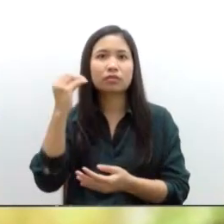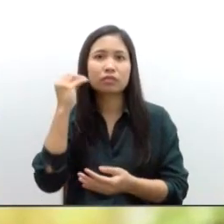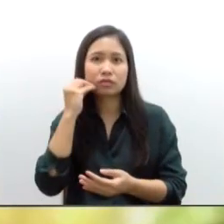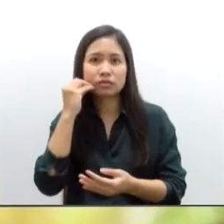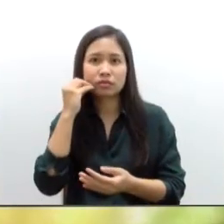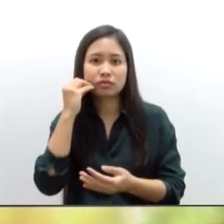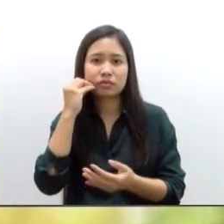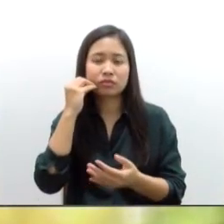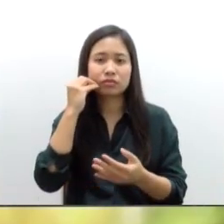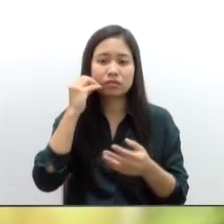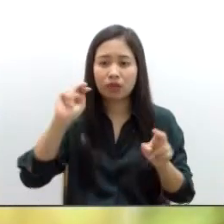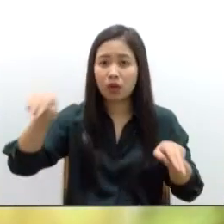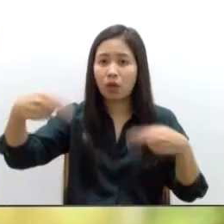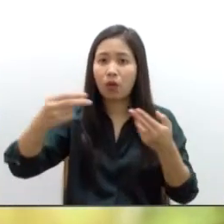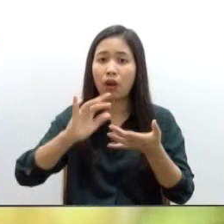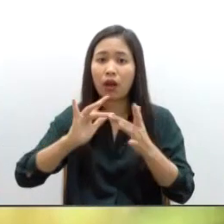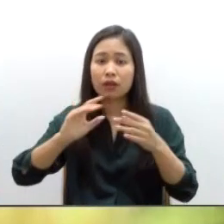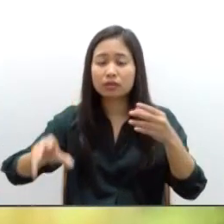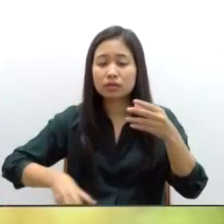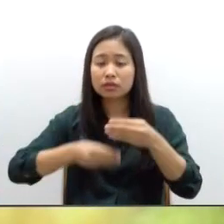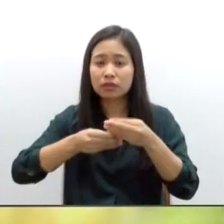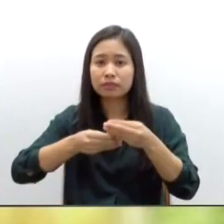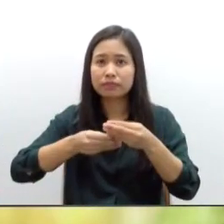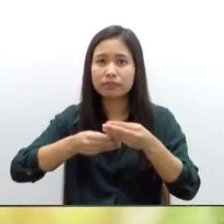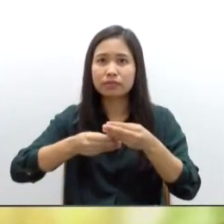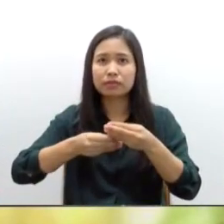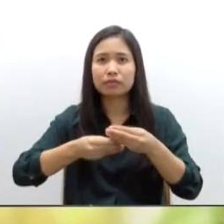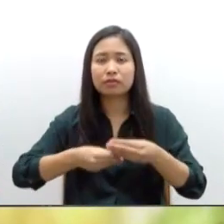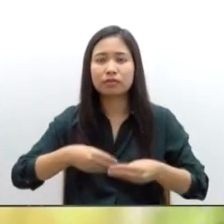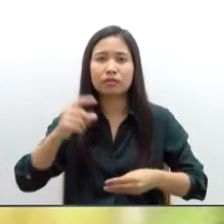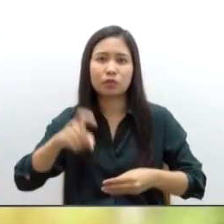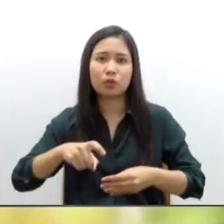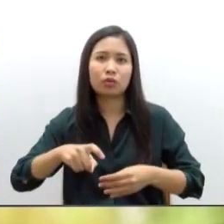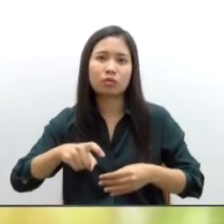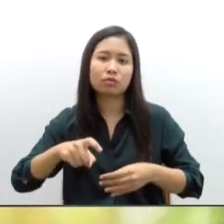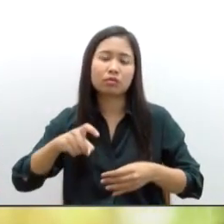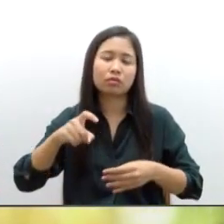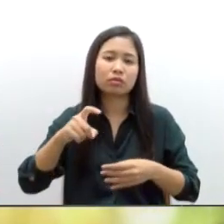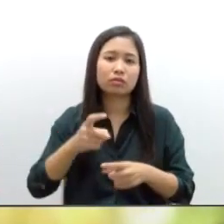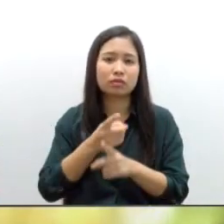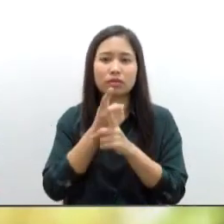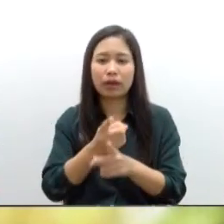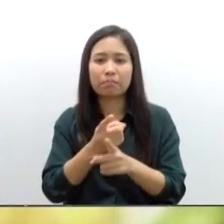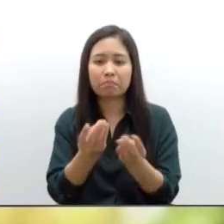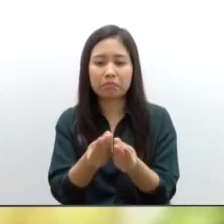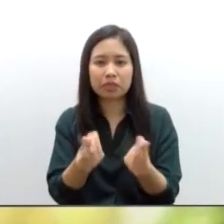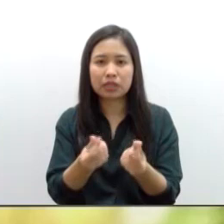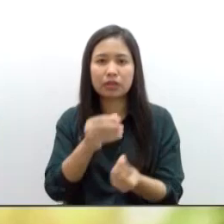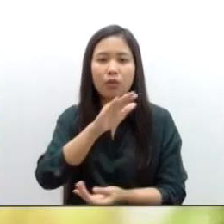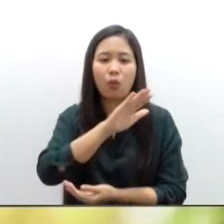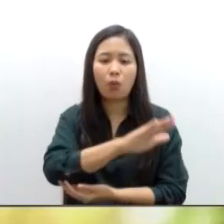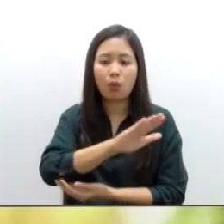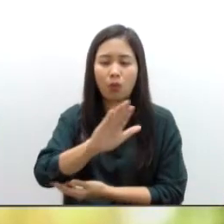และใช้ออนไลน์เสริมในส่วนของเด็กโตก็ต้องดูในแต่ละพื้นที่ในแต่บ